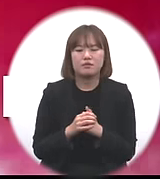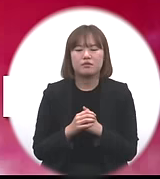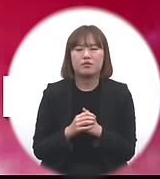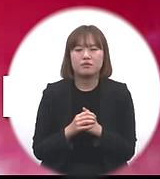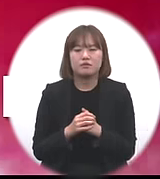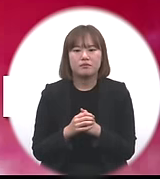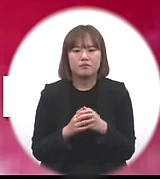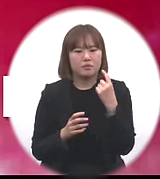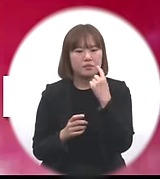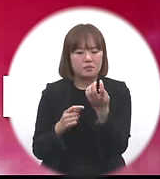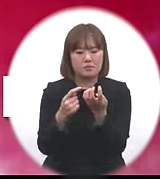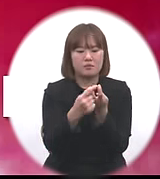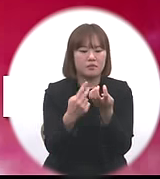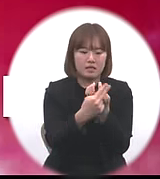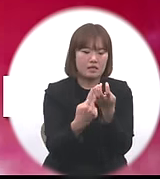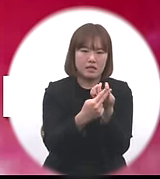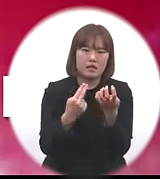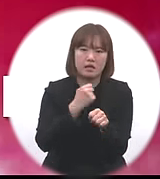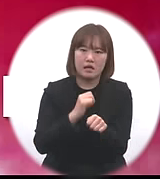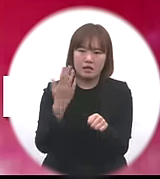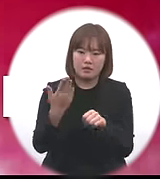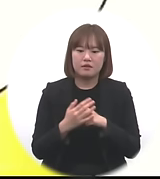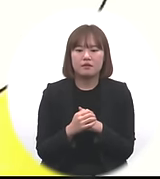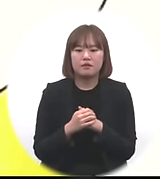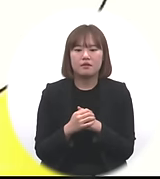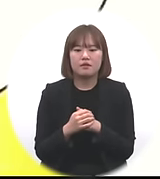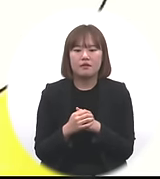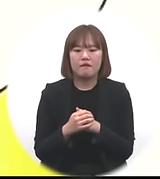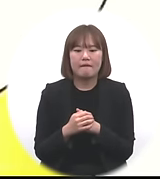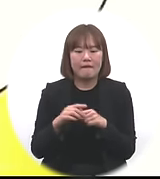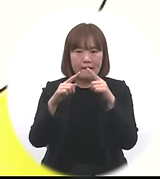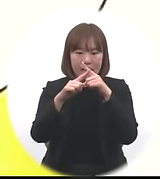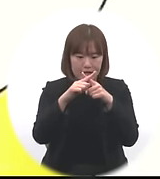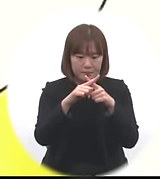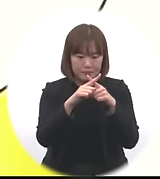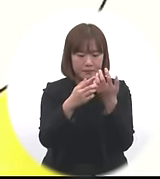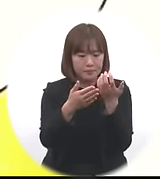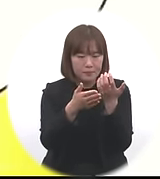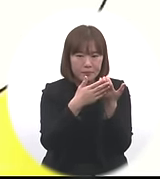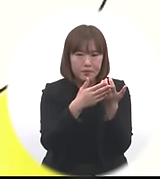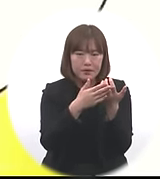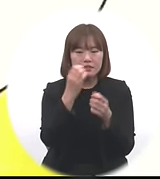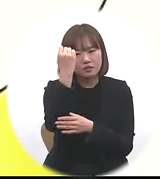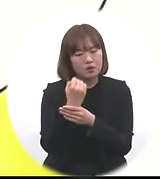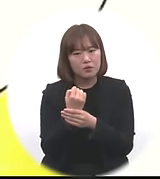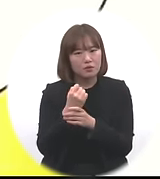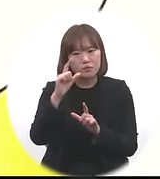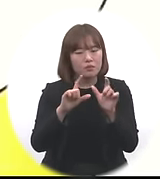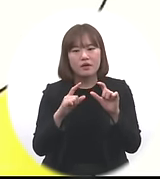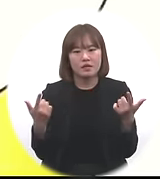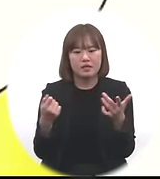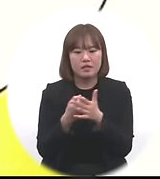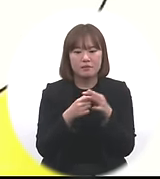이가 닿는 면도 닦아줘야 되는데 이끼리 딱 붙은 면, 저기 X표 써있는 부분은 썩는 부분이 아닙니다.